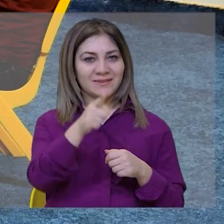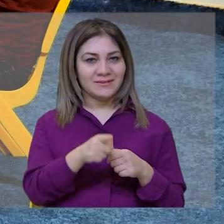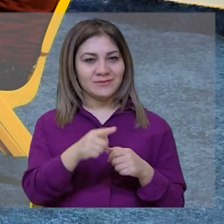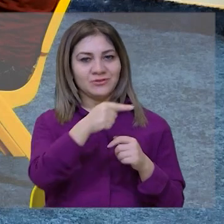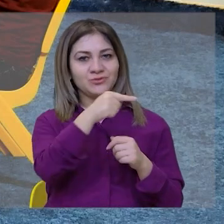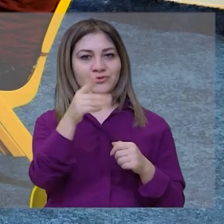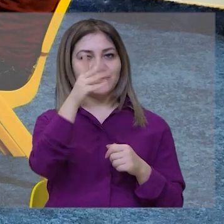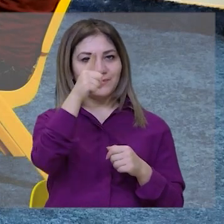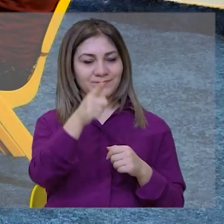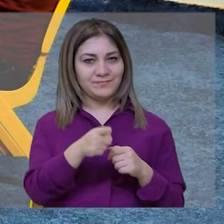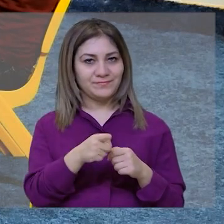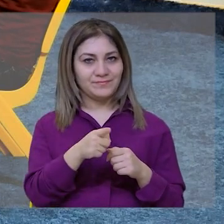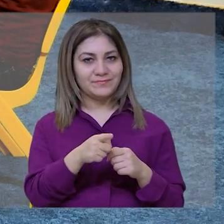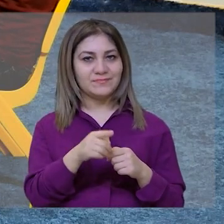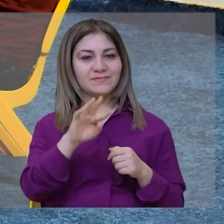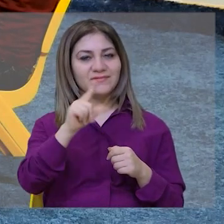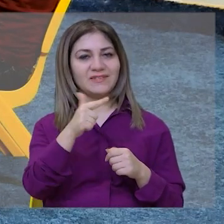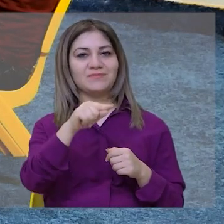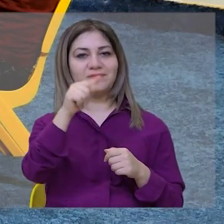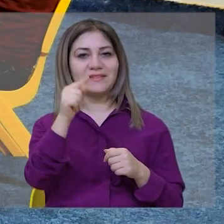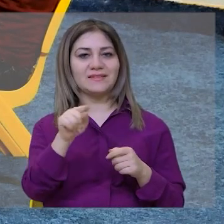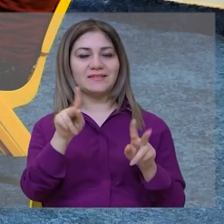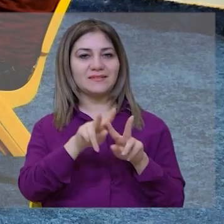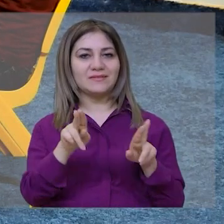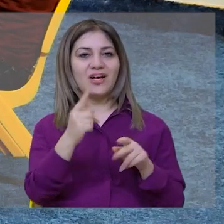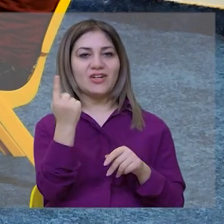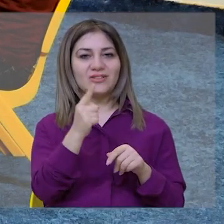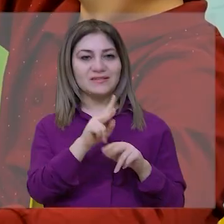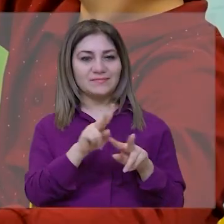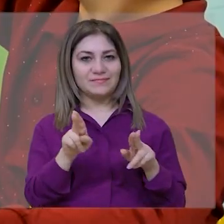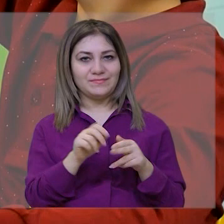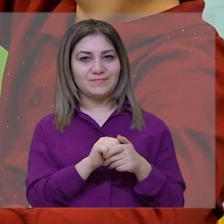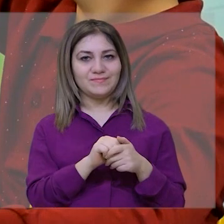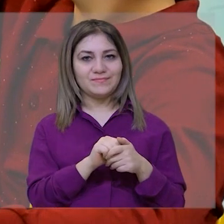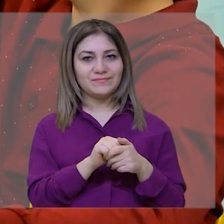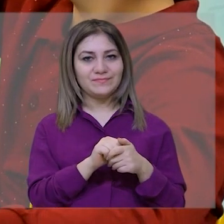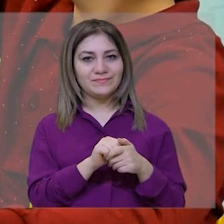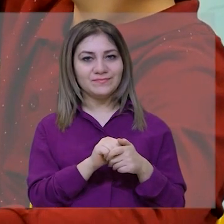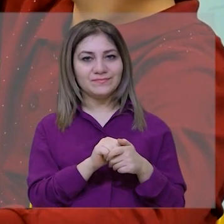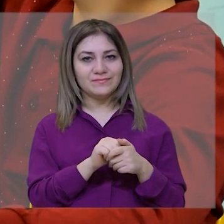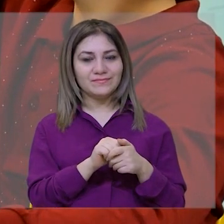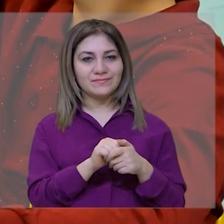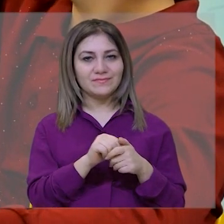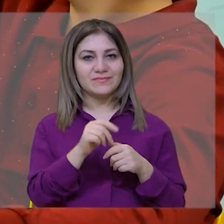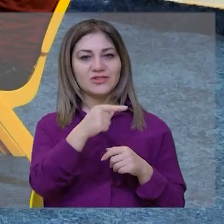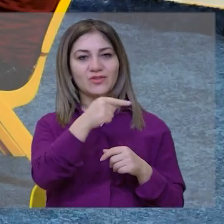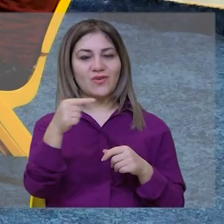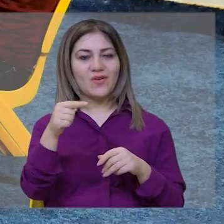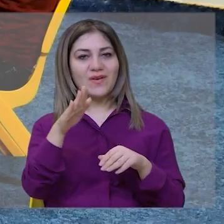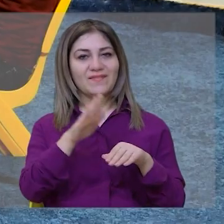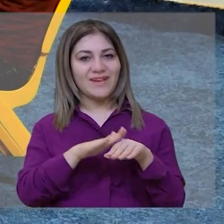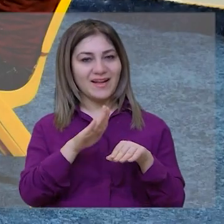է տողը, հաջորդ մասնիկը, որը նման է առաջինի, գրում ենք գծին կպած տողի